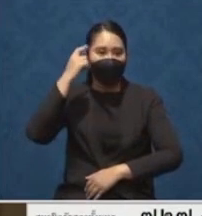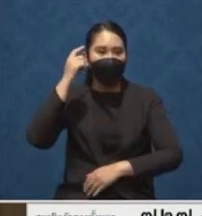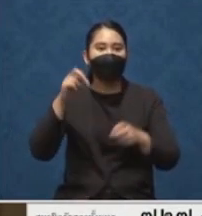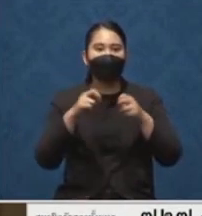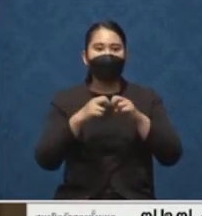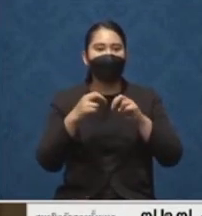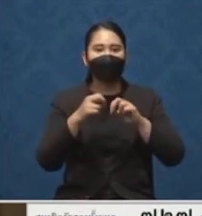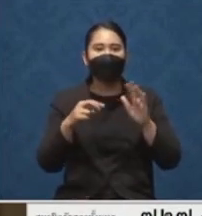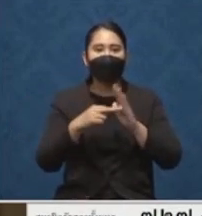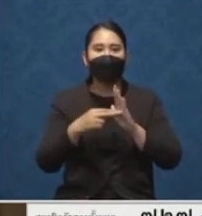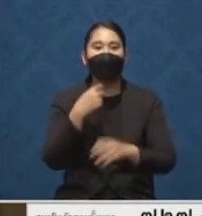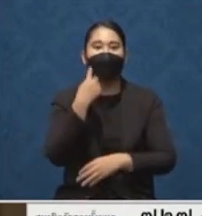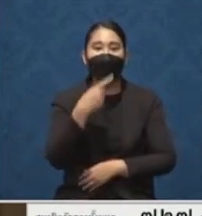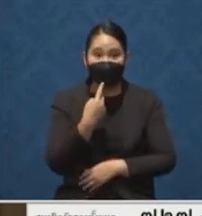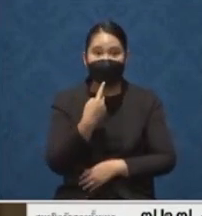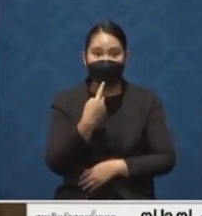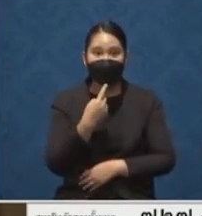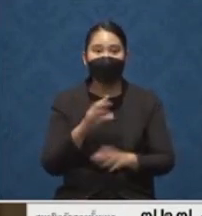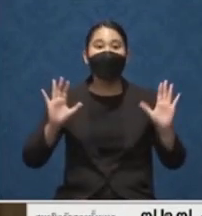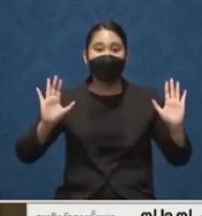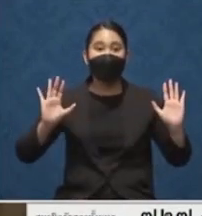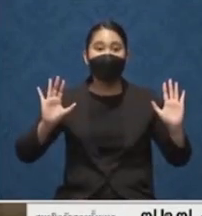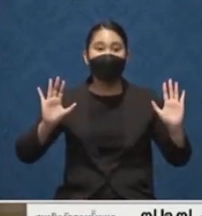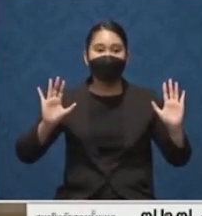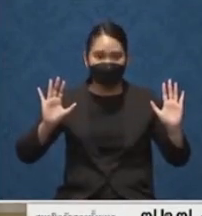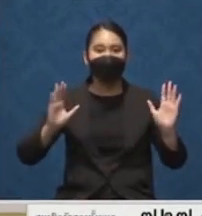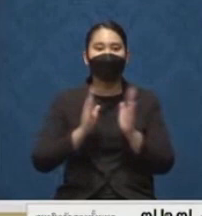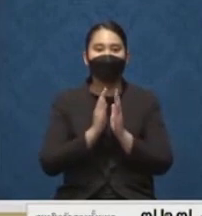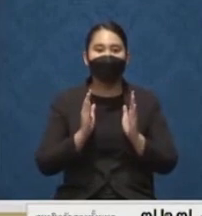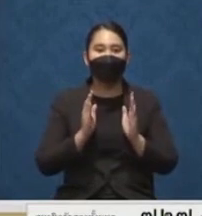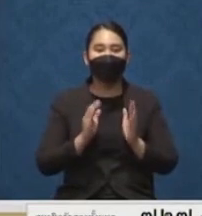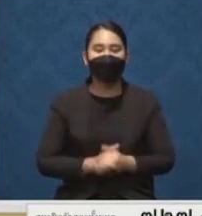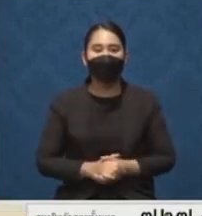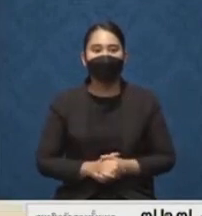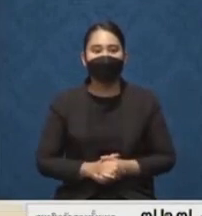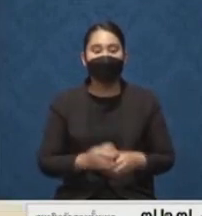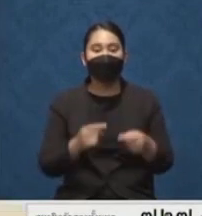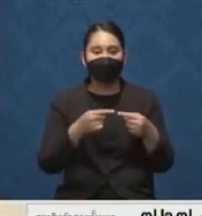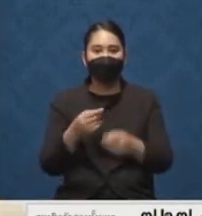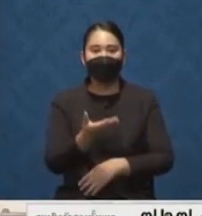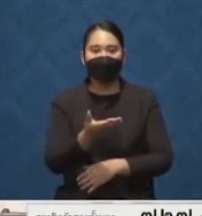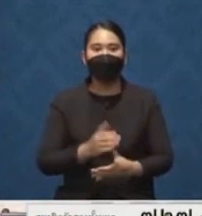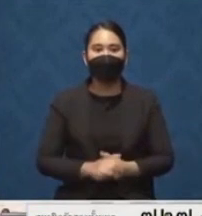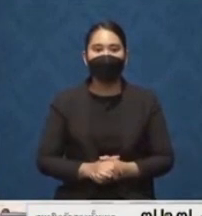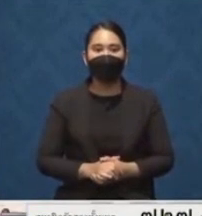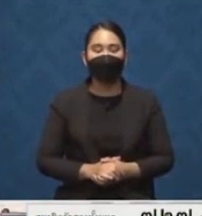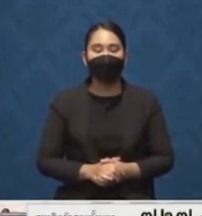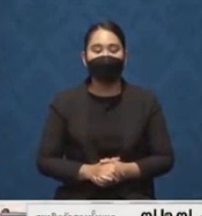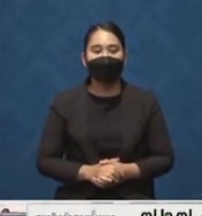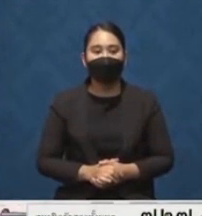ใครนะครับดังนั้นผมจบแค่นี้นะครับขอบคุณครับเชิญท่านเสรีต่อครับ ครับท่านประธานที่เคารพ